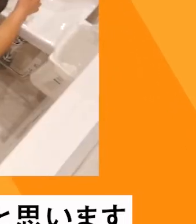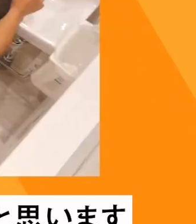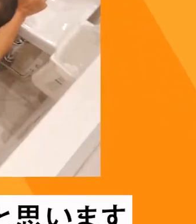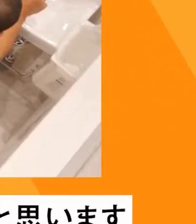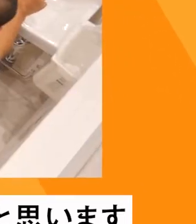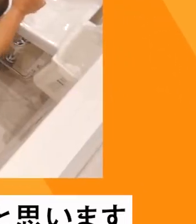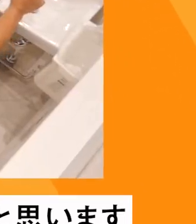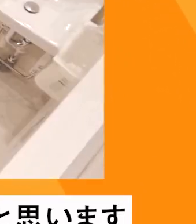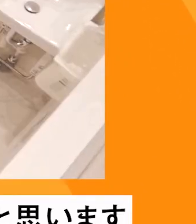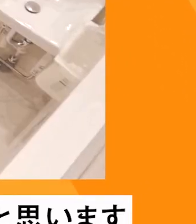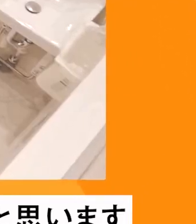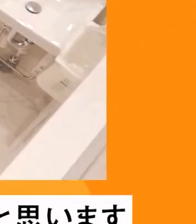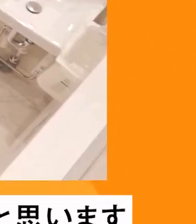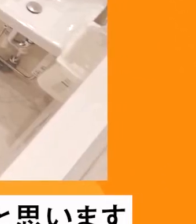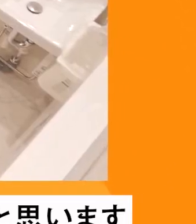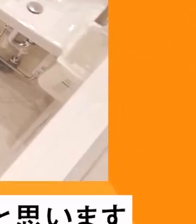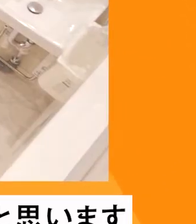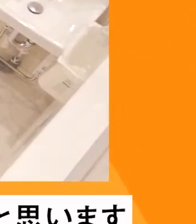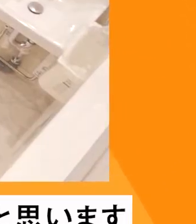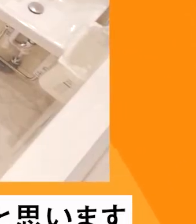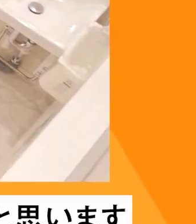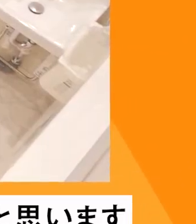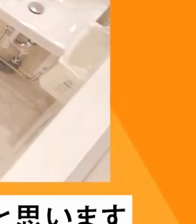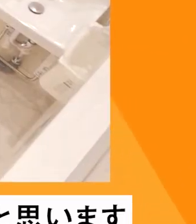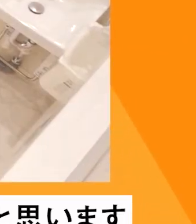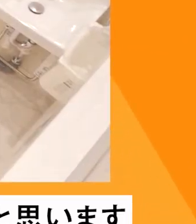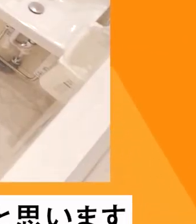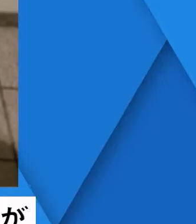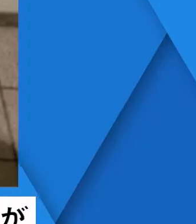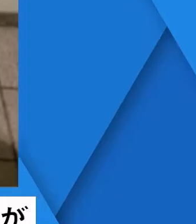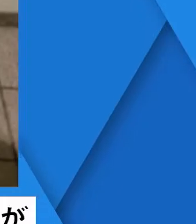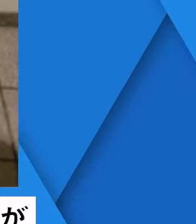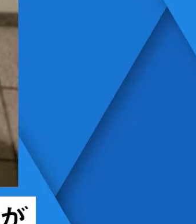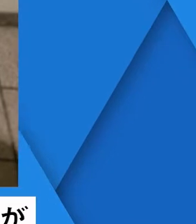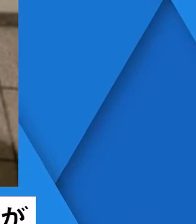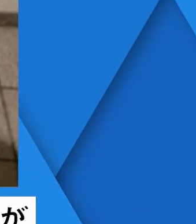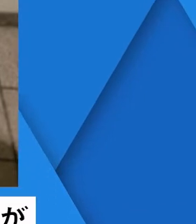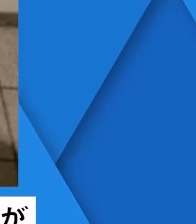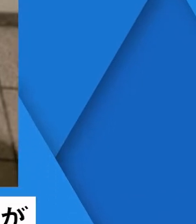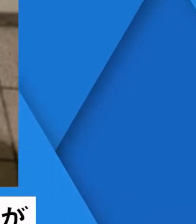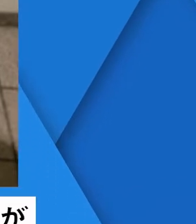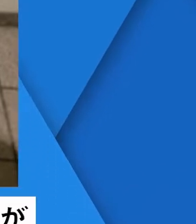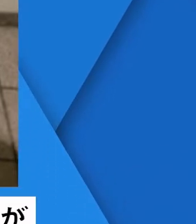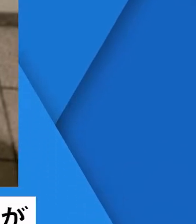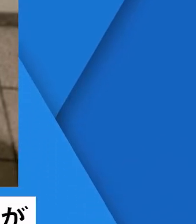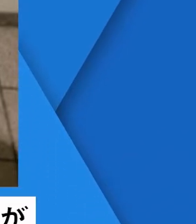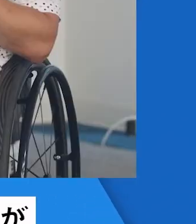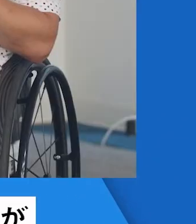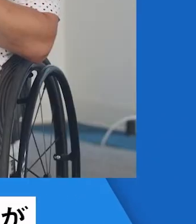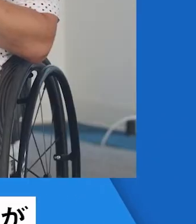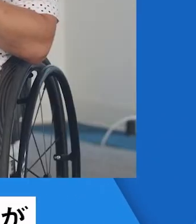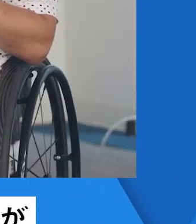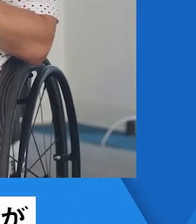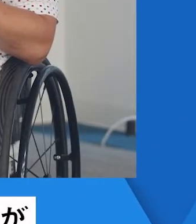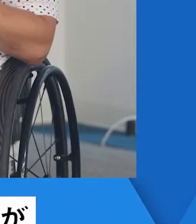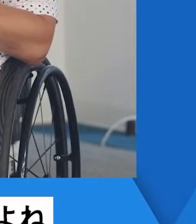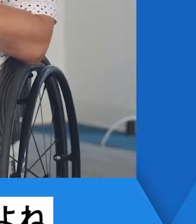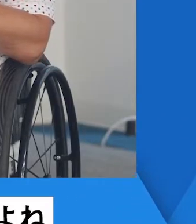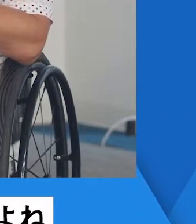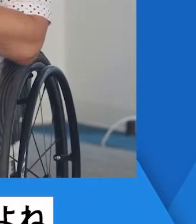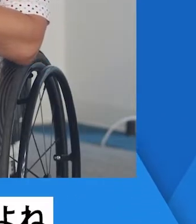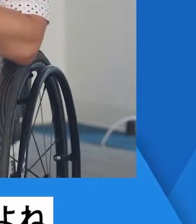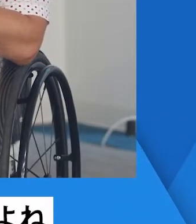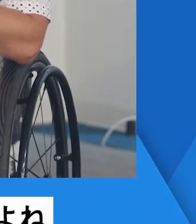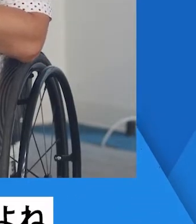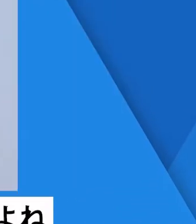今日はトイレについて発明プロジェクトをしていきたいと思います。なんでトイレやるのってところで言うと、私もそうなんですけれども、